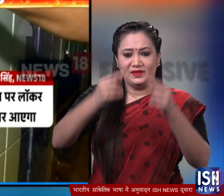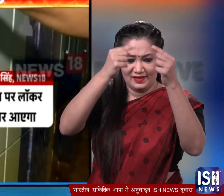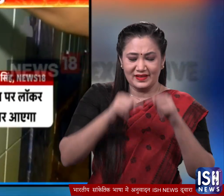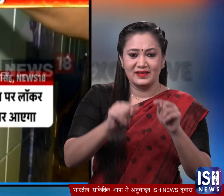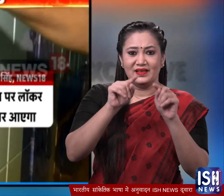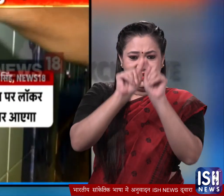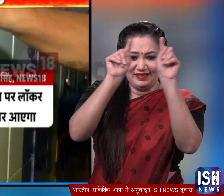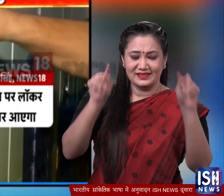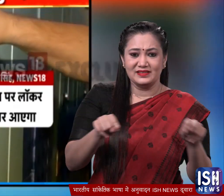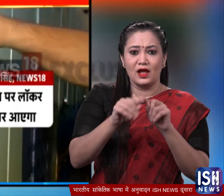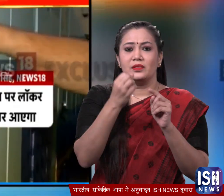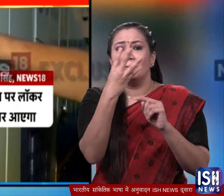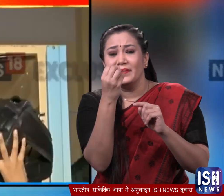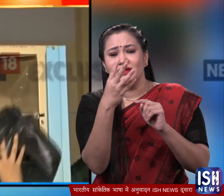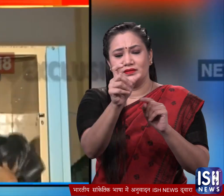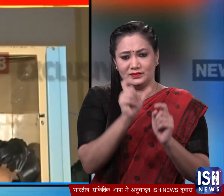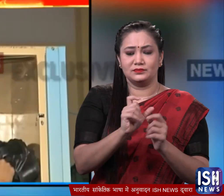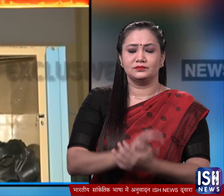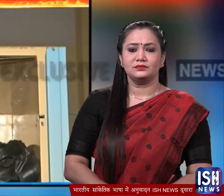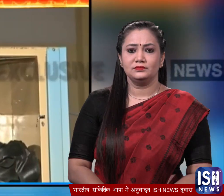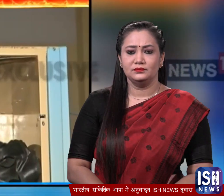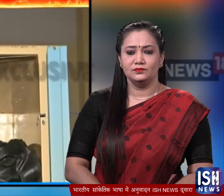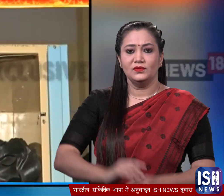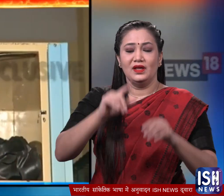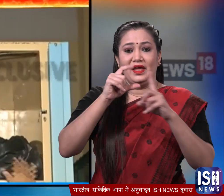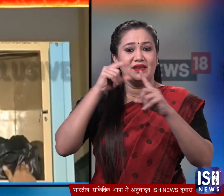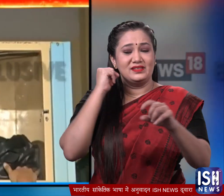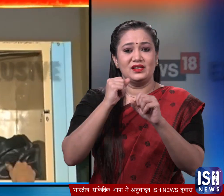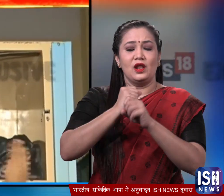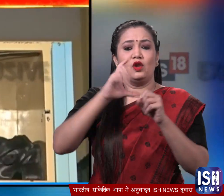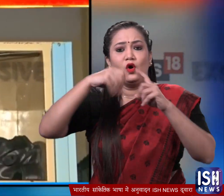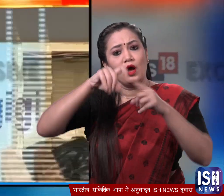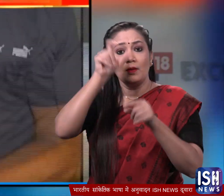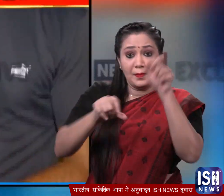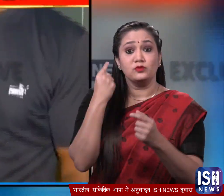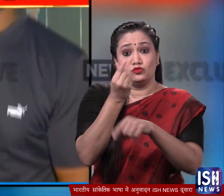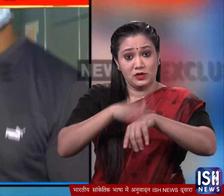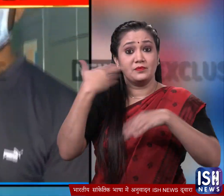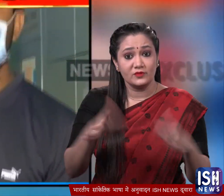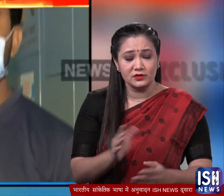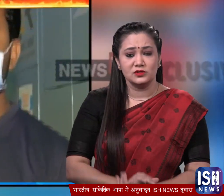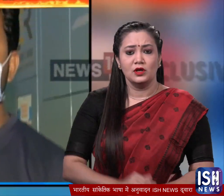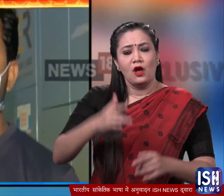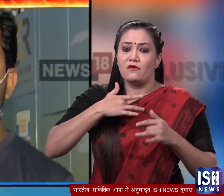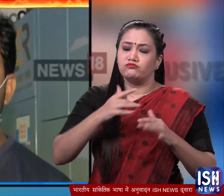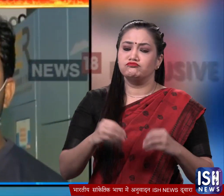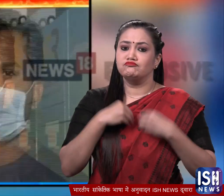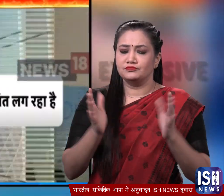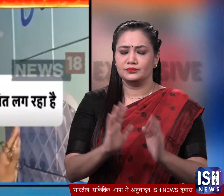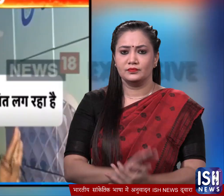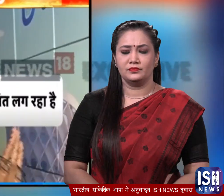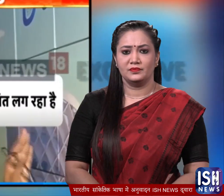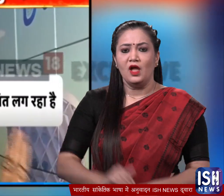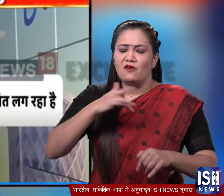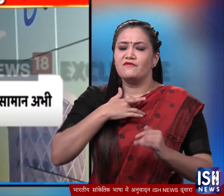इस स्क्रीन पर लॉकर नंबर आएगा। स्टेशन पर मौजूद डिजिटल लॉकर का कुछ यात्रियों ने इस्तेमाल भी किया। वो इस व्यवस्था से काफी खुश नजर